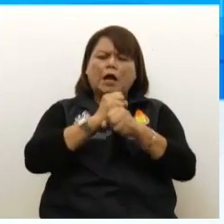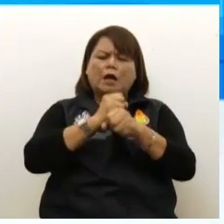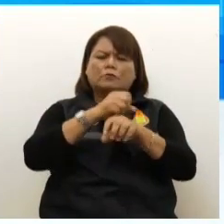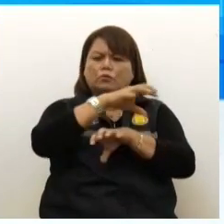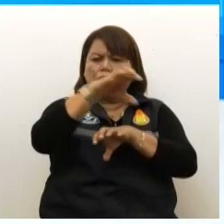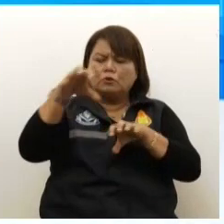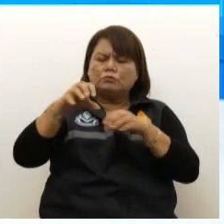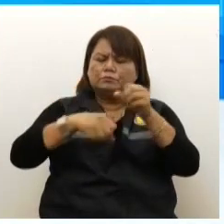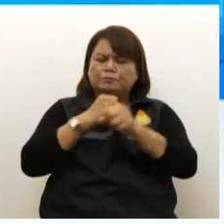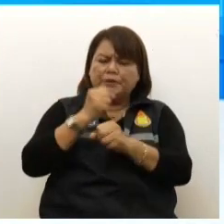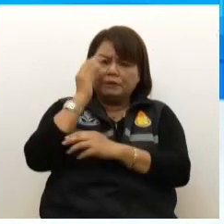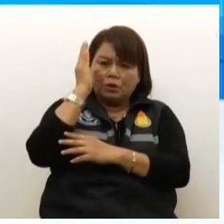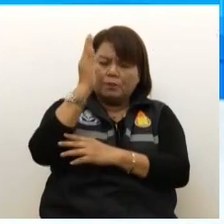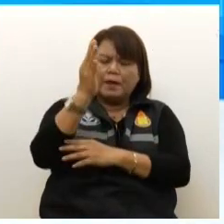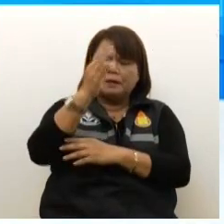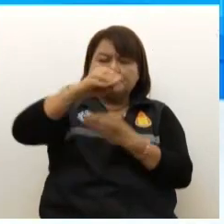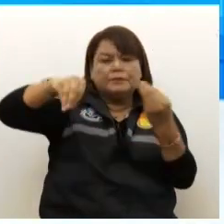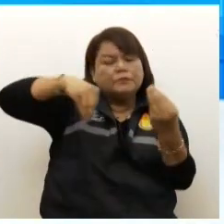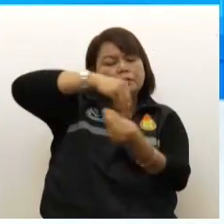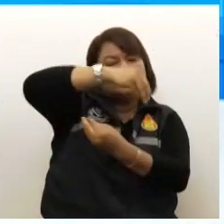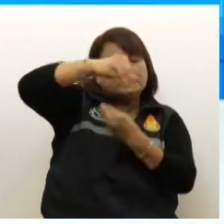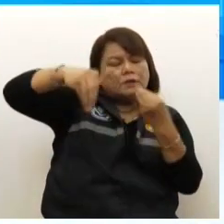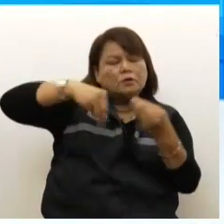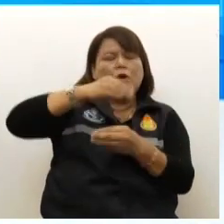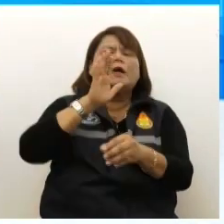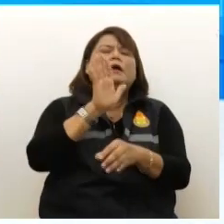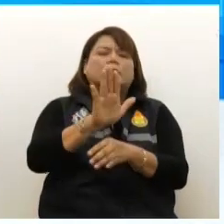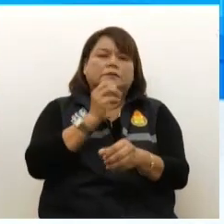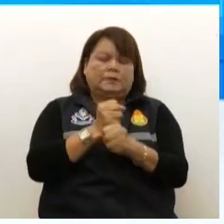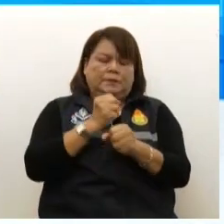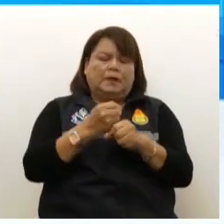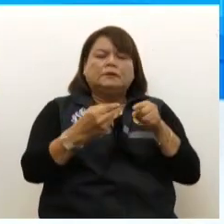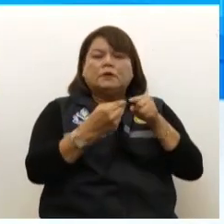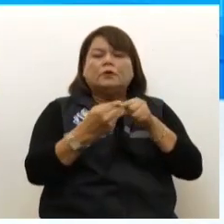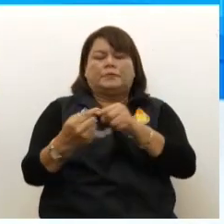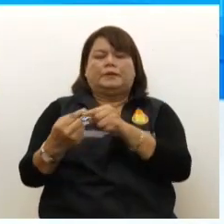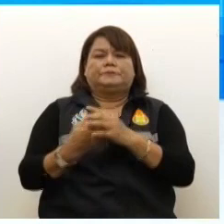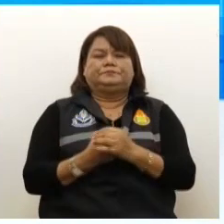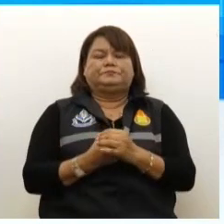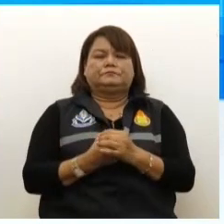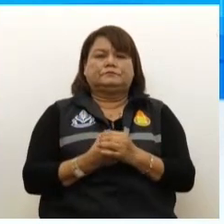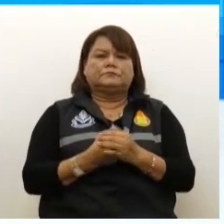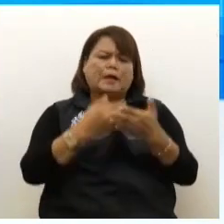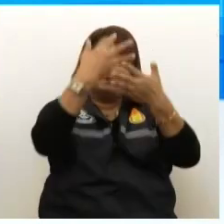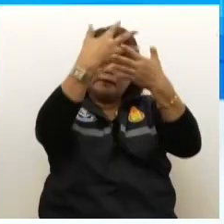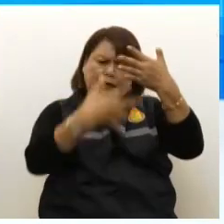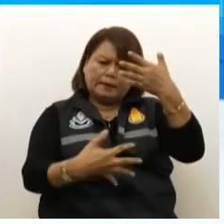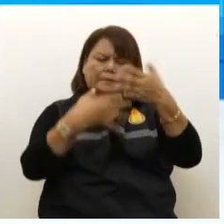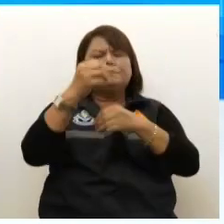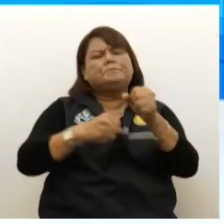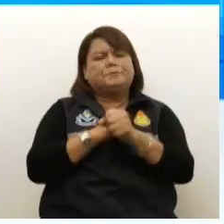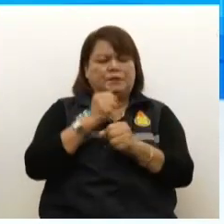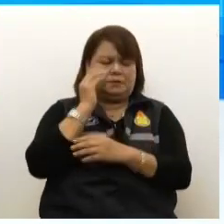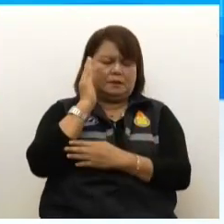ใหม่ซึ่งมันก็จะเป็นวัฏจักรของการดำเนินงานแบบนี้เรื่อยไปซึ่งในรายละเอียดในปีหน้าน